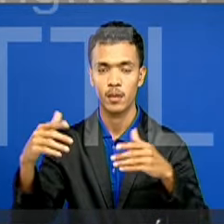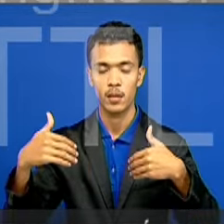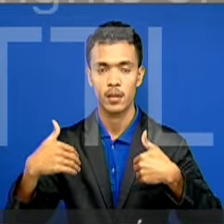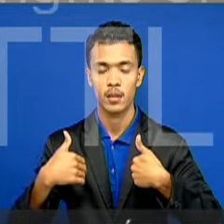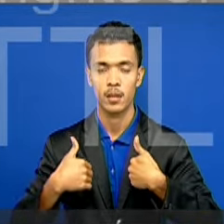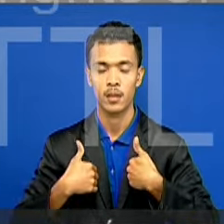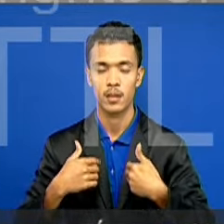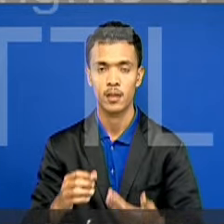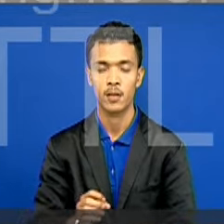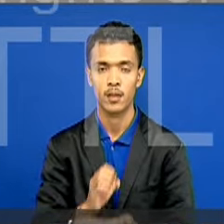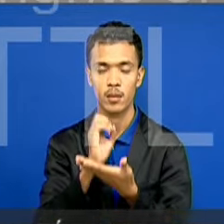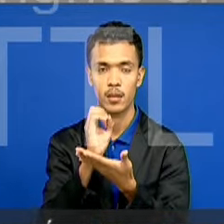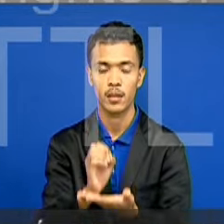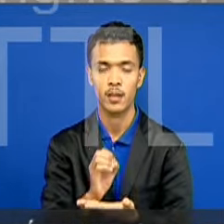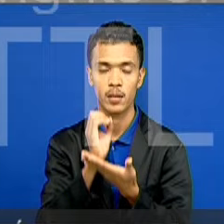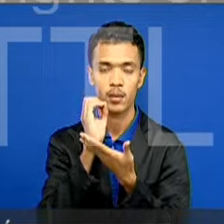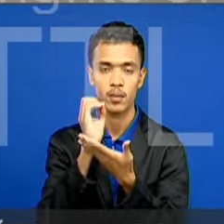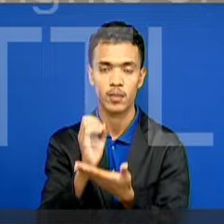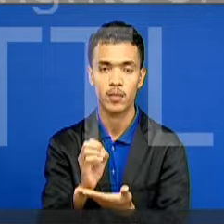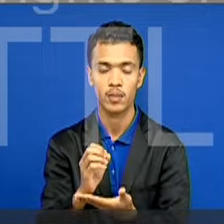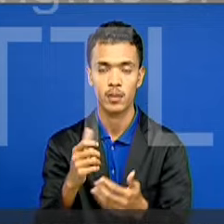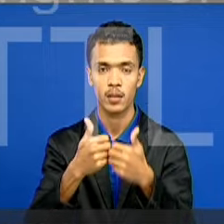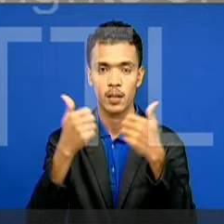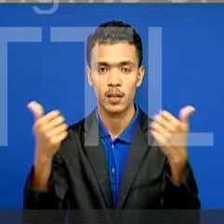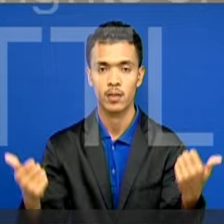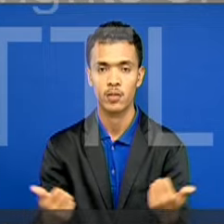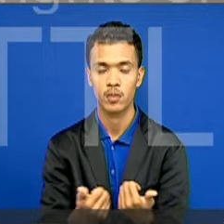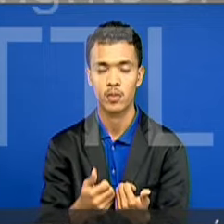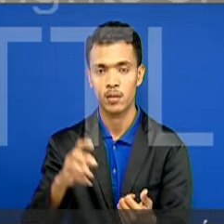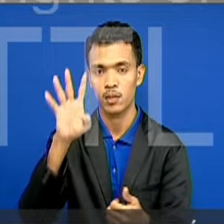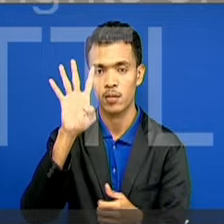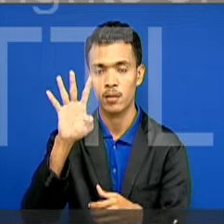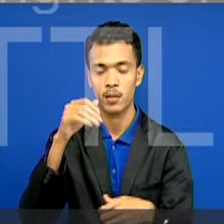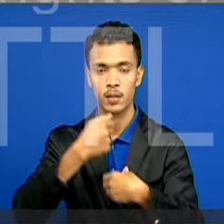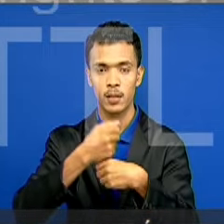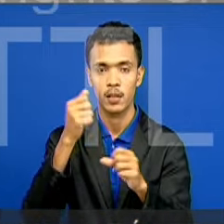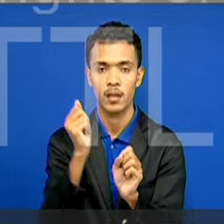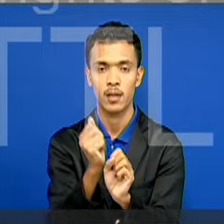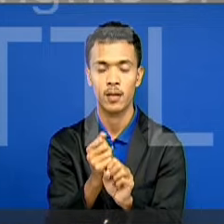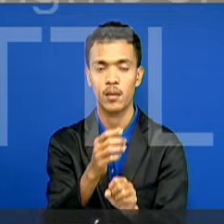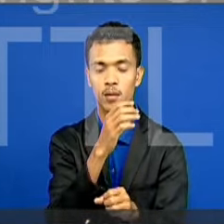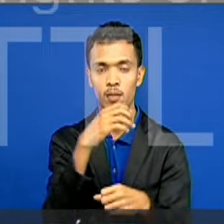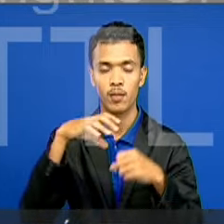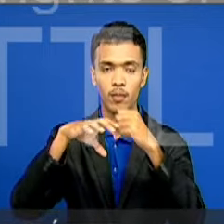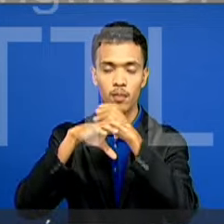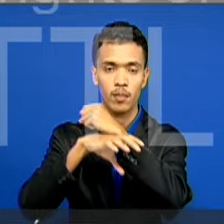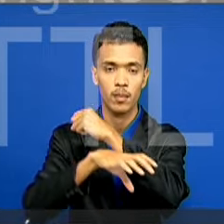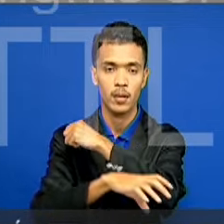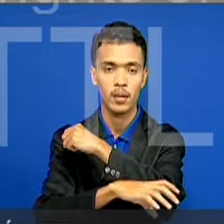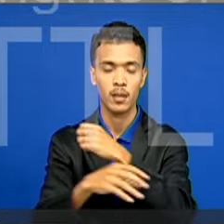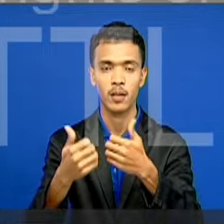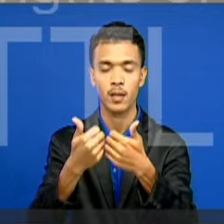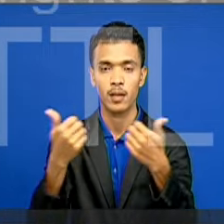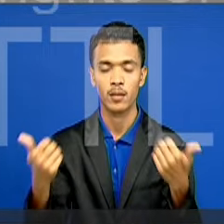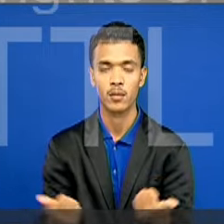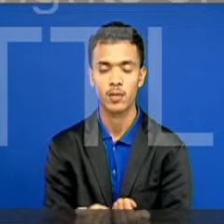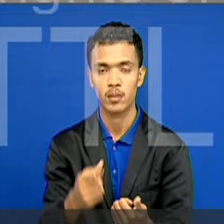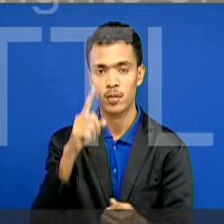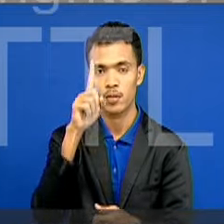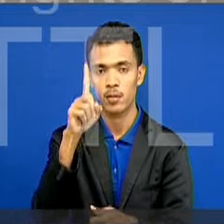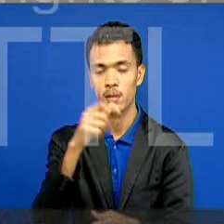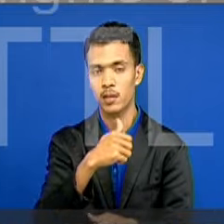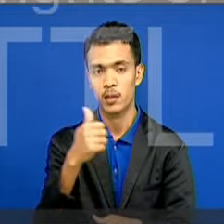region espesial okusi, asosiasau hat produs batar noi mutin, Asosiasaun ida